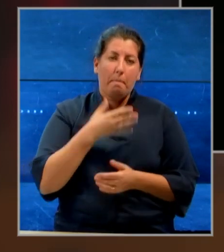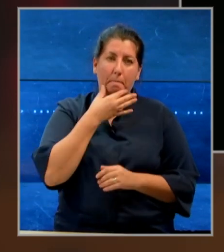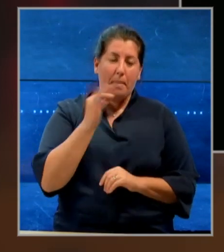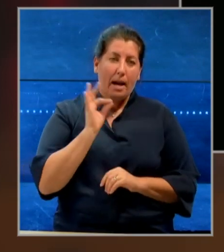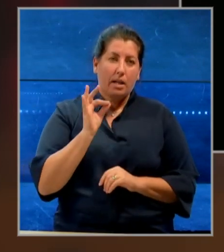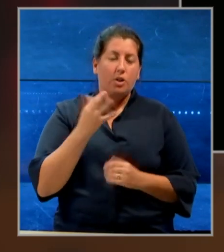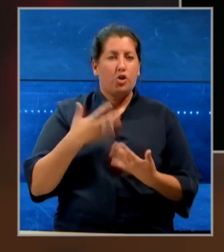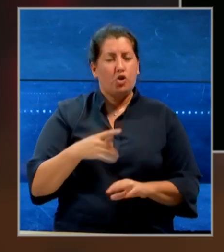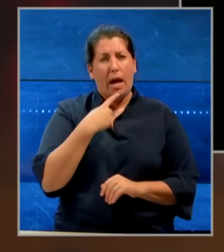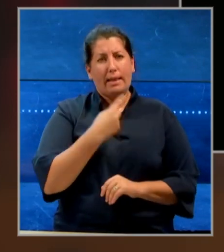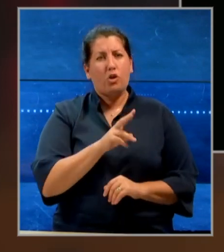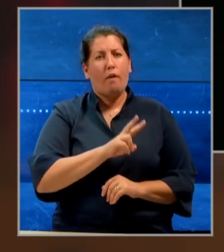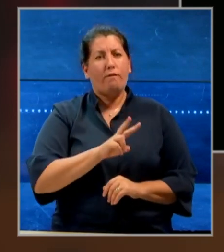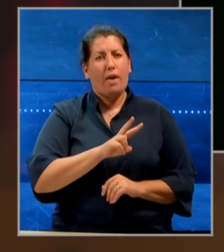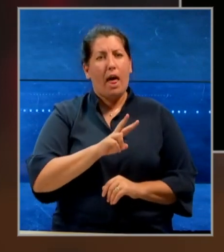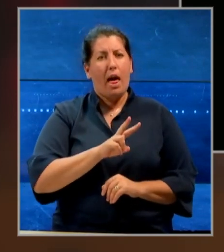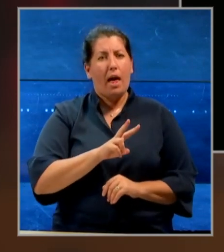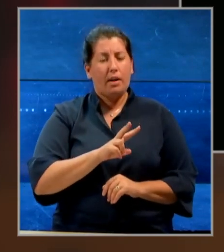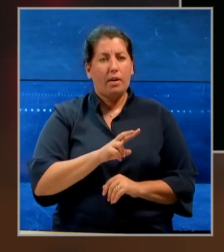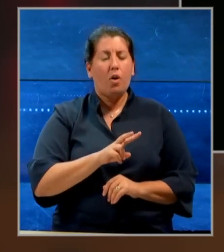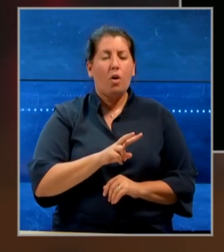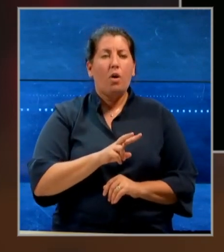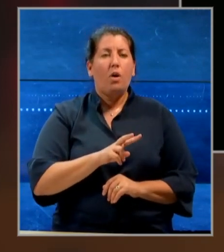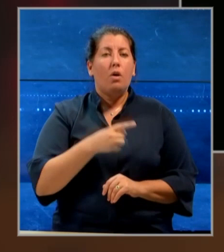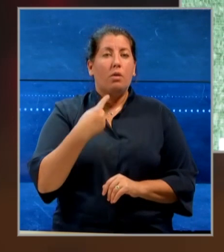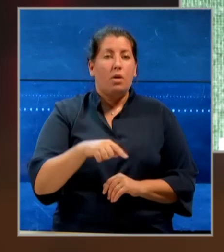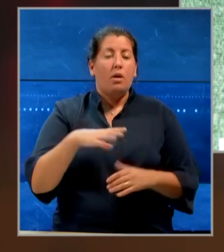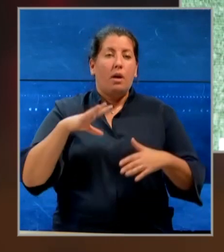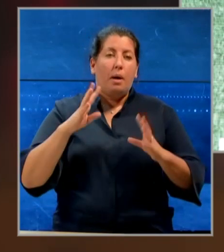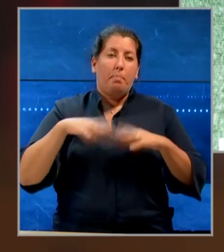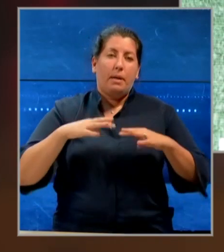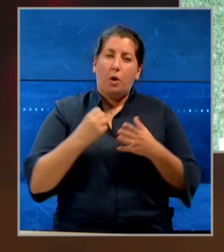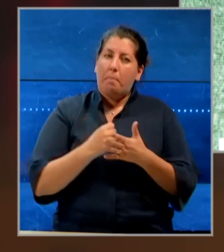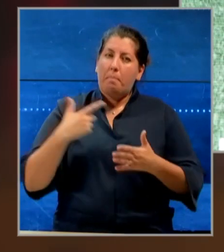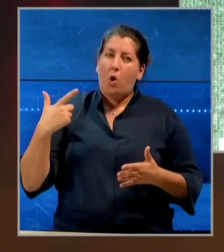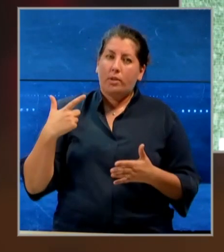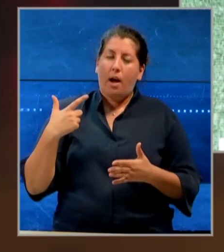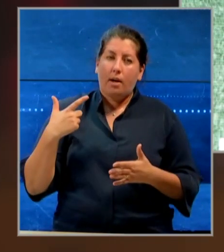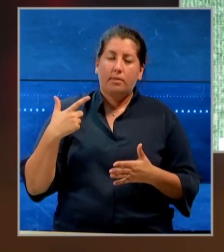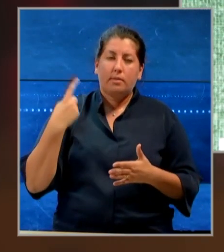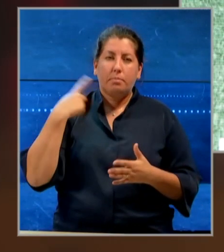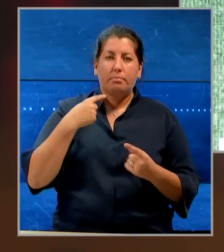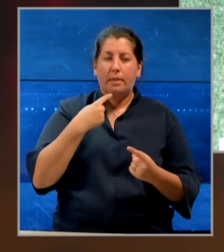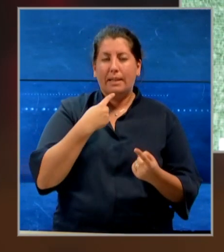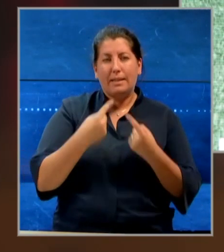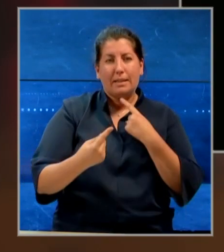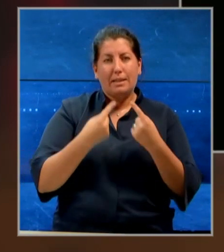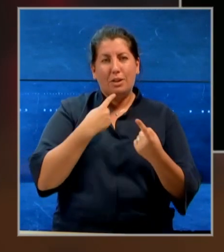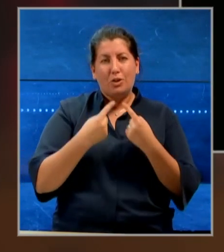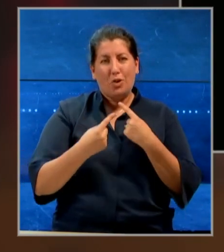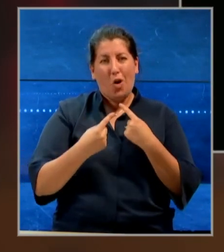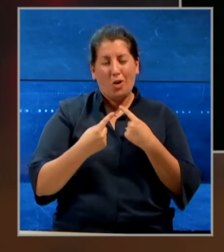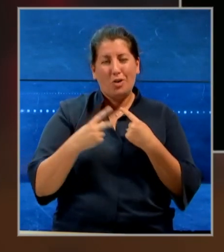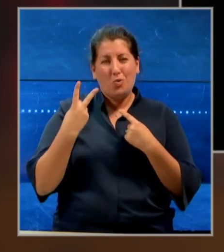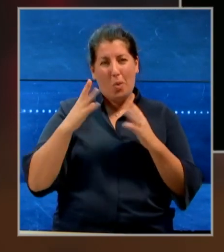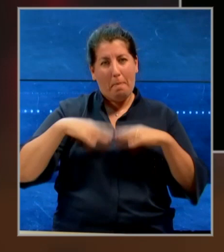partita importante proprio per tagliare questi discorsi che sono venuti meno nelle ultime due partite dove non siamo riusciti a